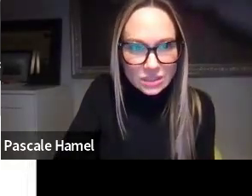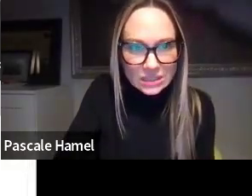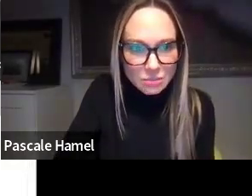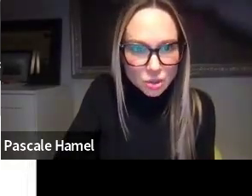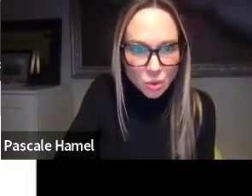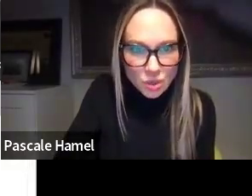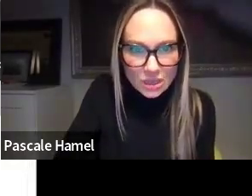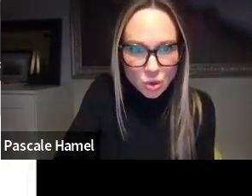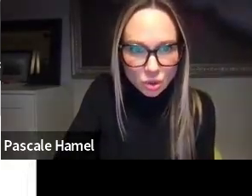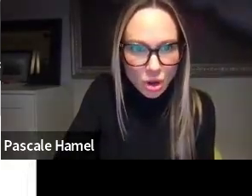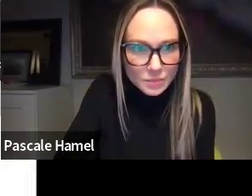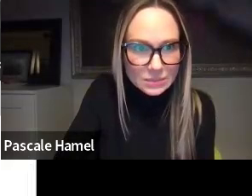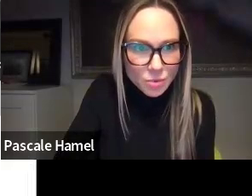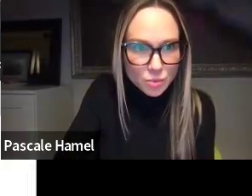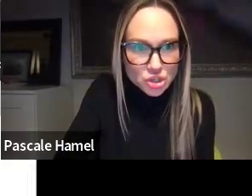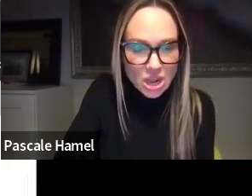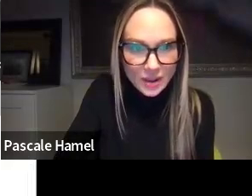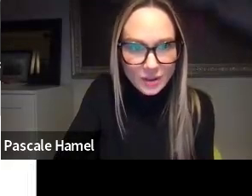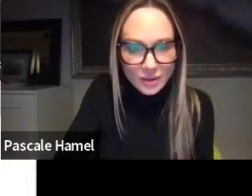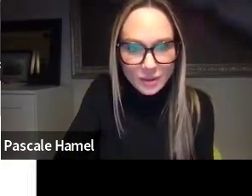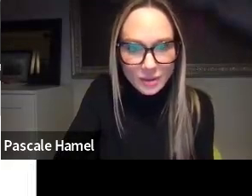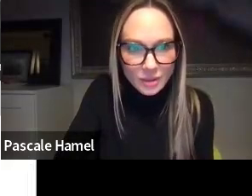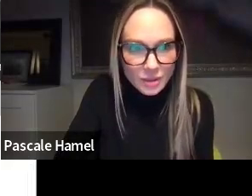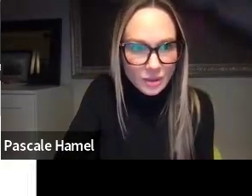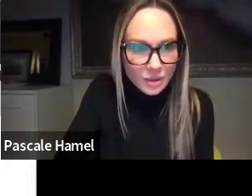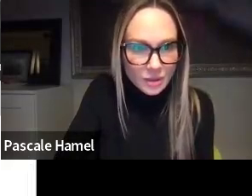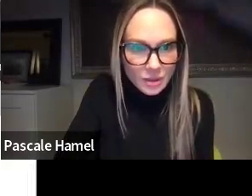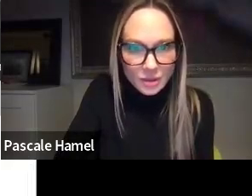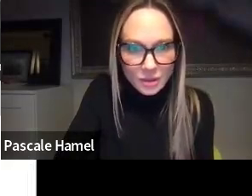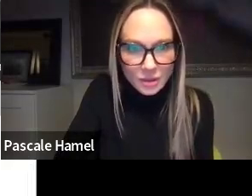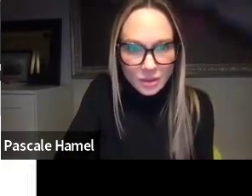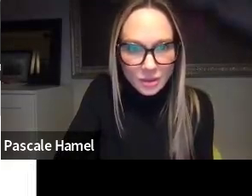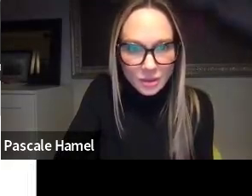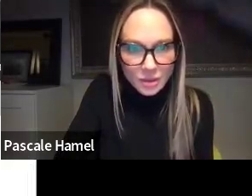OK? Fait que des fois, c'est des morceaux qui coûtent un petit peu plus cher.